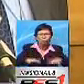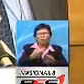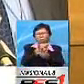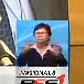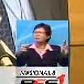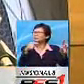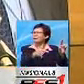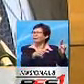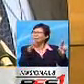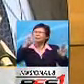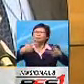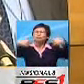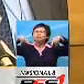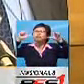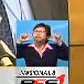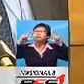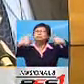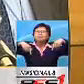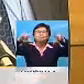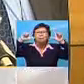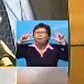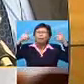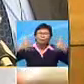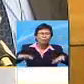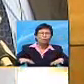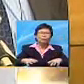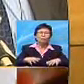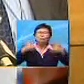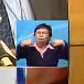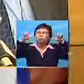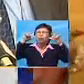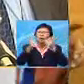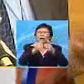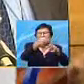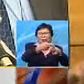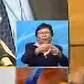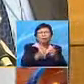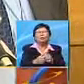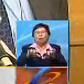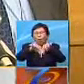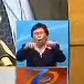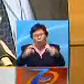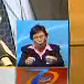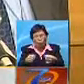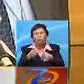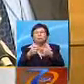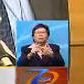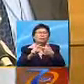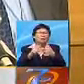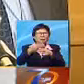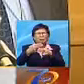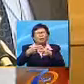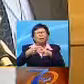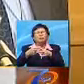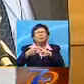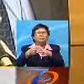sedia dikenali, yang popular ataupun di-establish dengan nama, termasuk hot dog, termasuk yang nama-nama